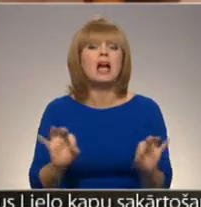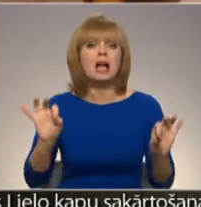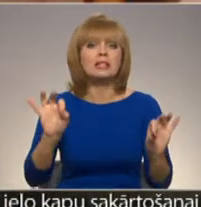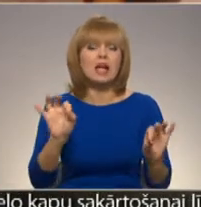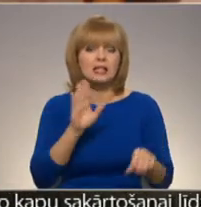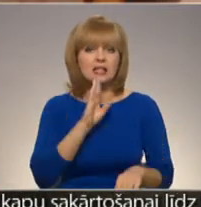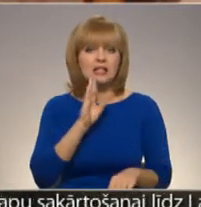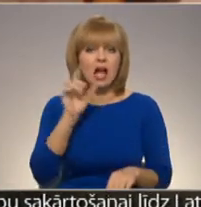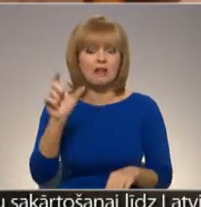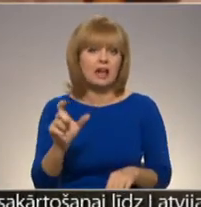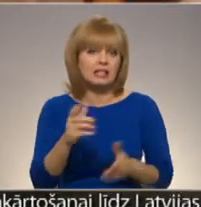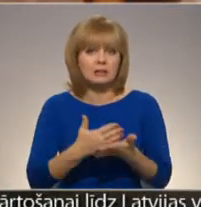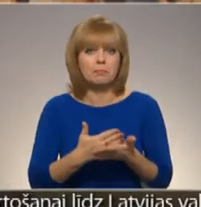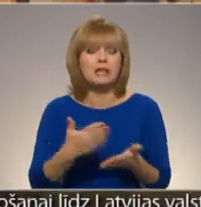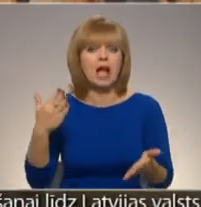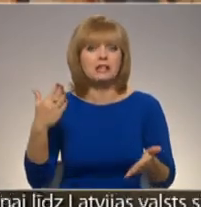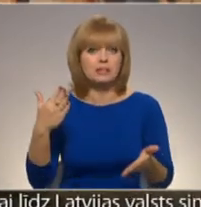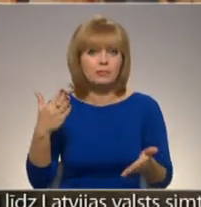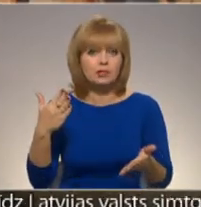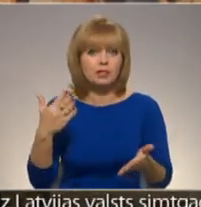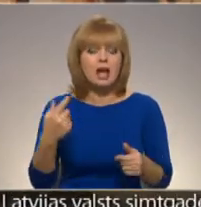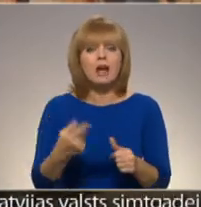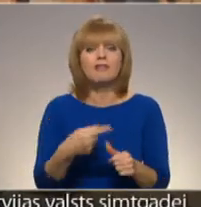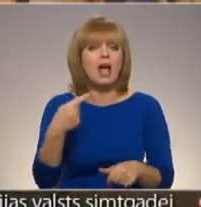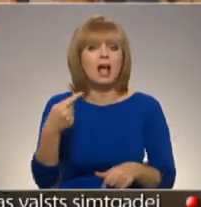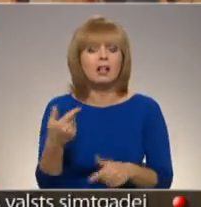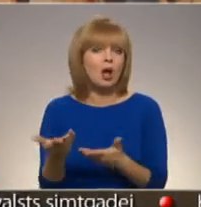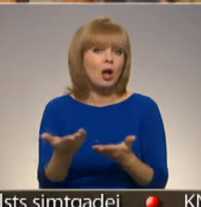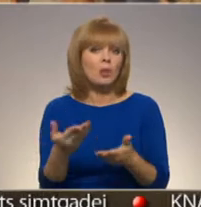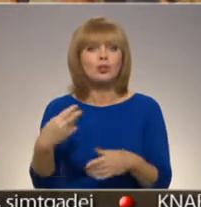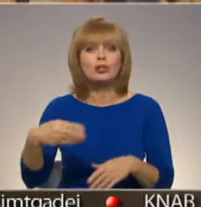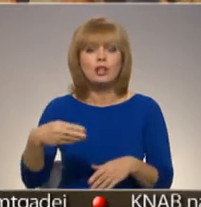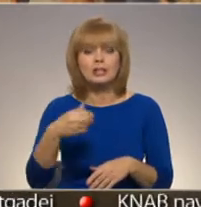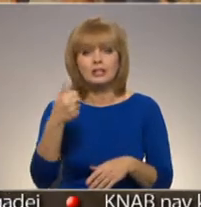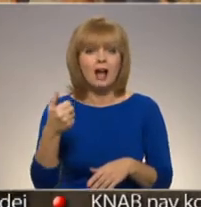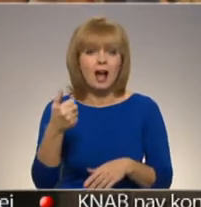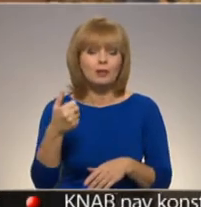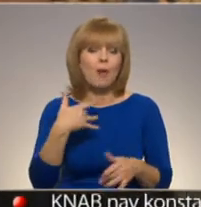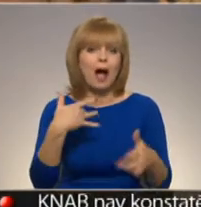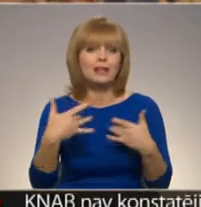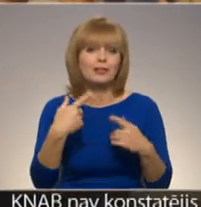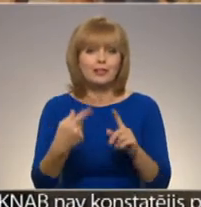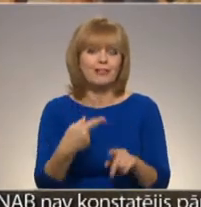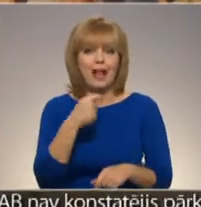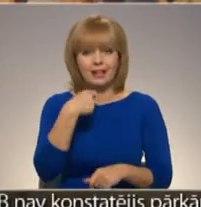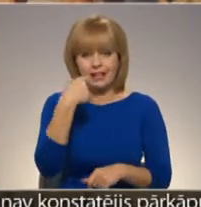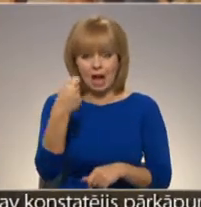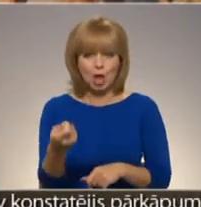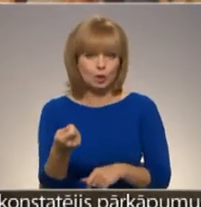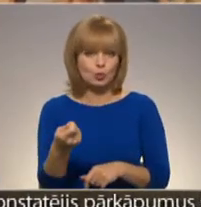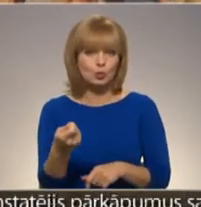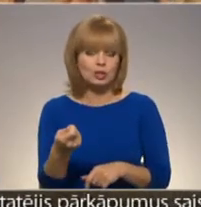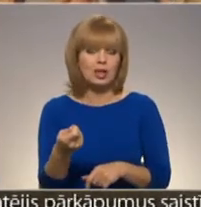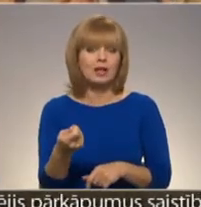sievietes, tāds bīstamās. Kurš vēl 44 gadus vecajā aktrisē iedos, tā teikt,